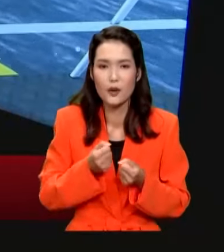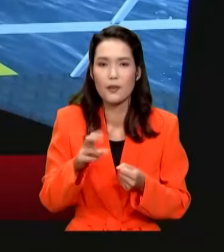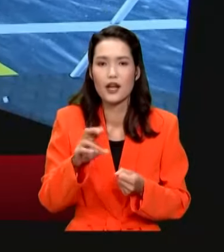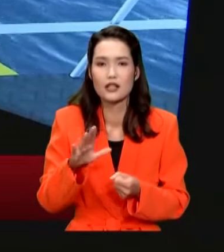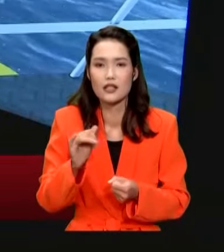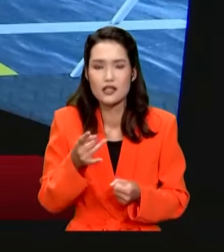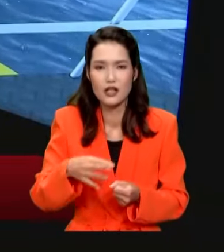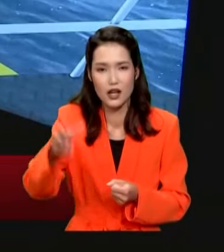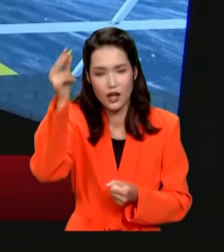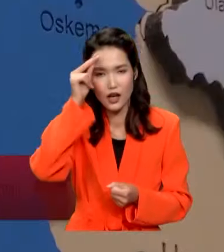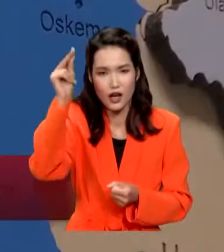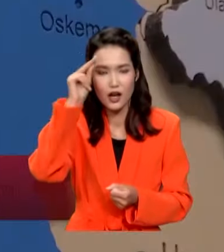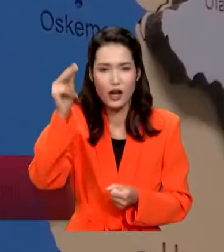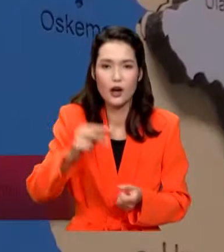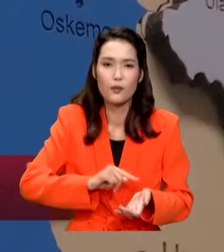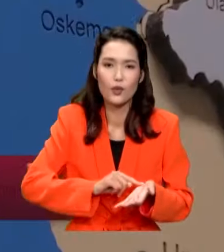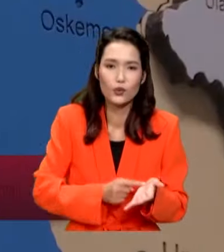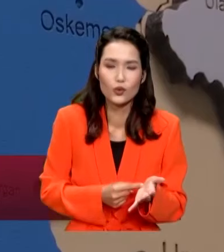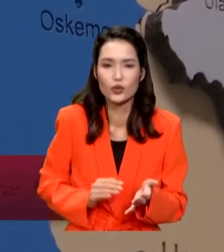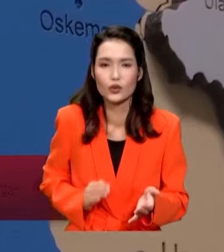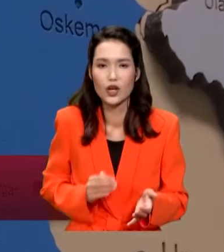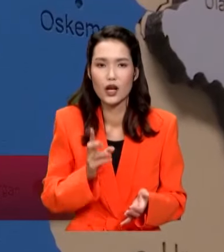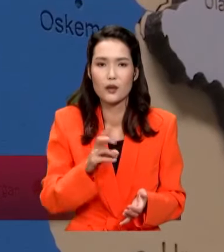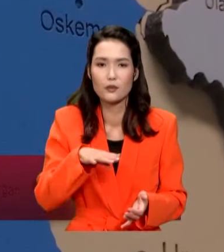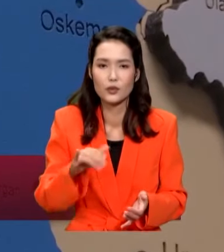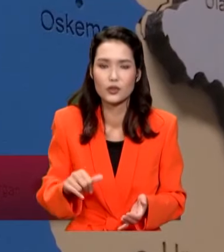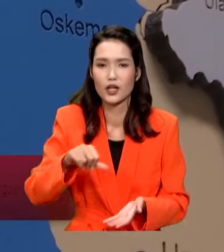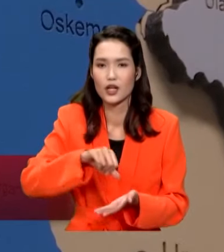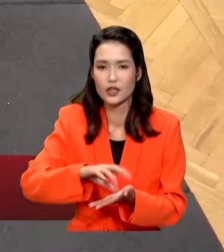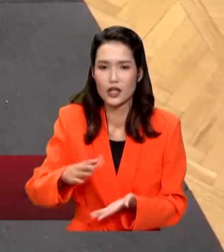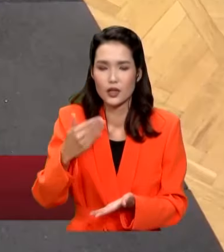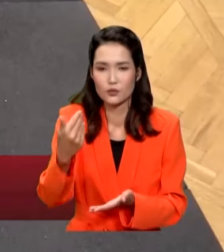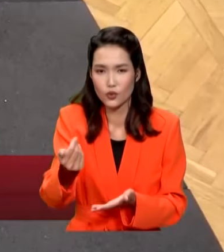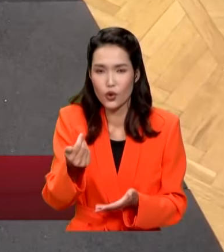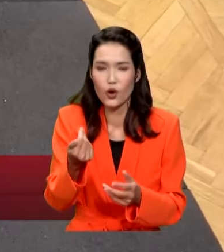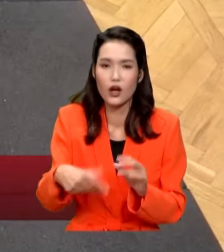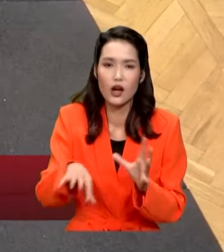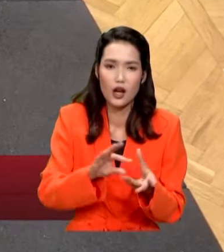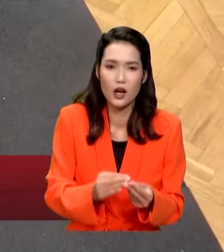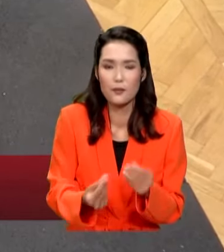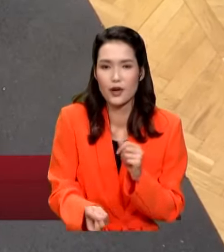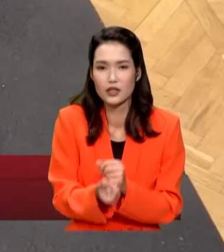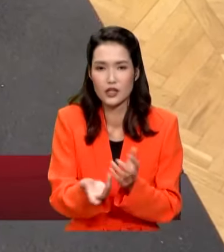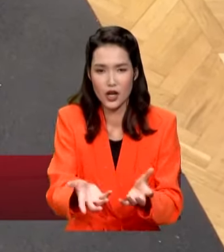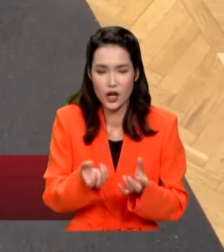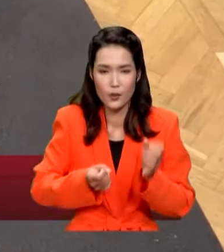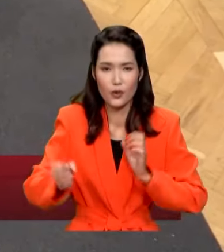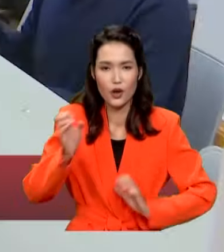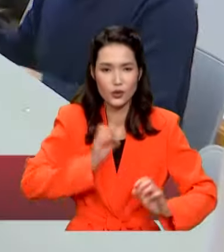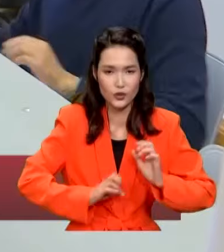от образовательных учреждений, включая КБТУ, не является его целью. Все средства, полученные